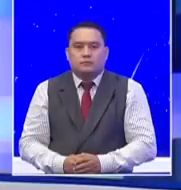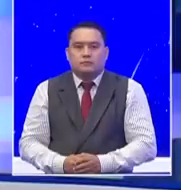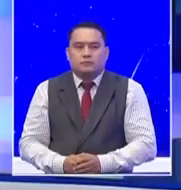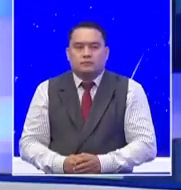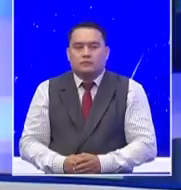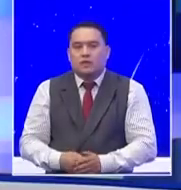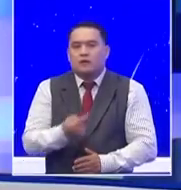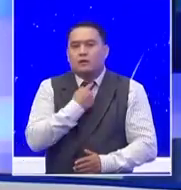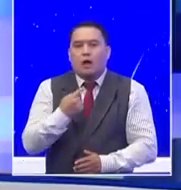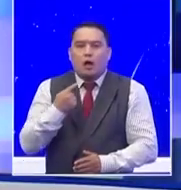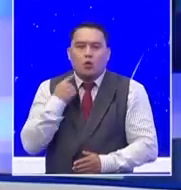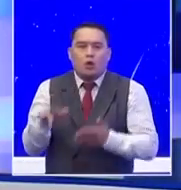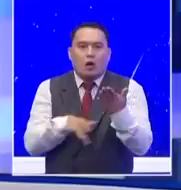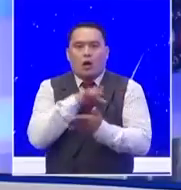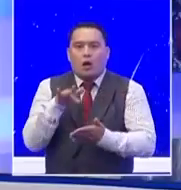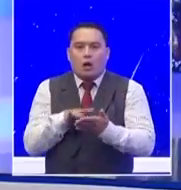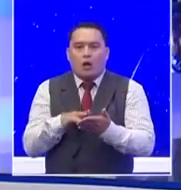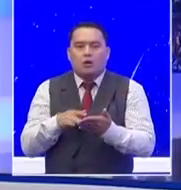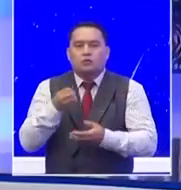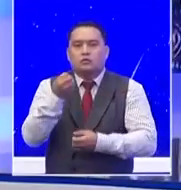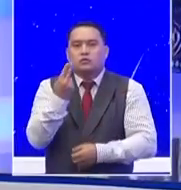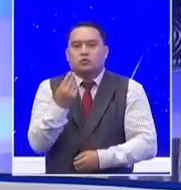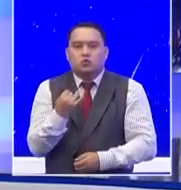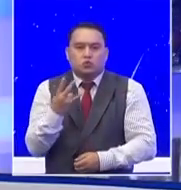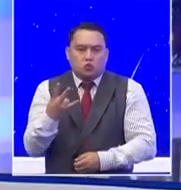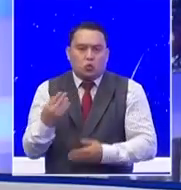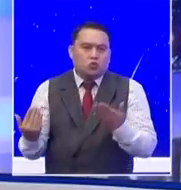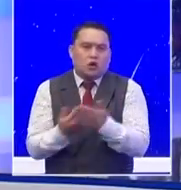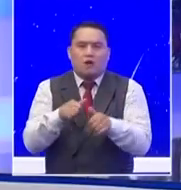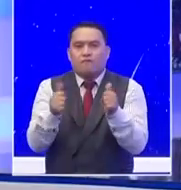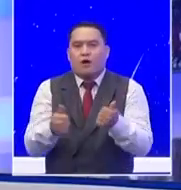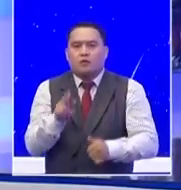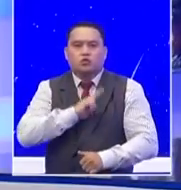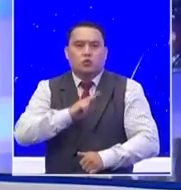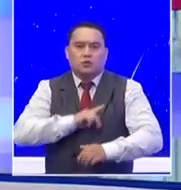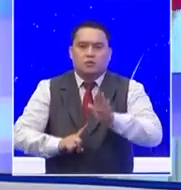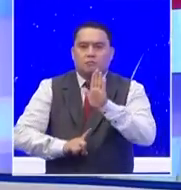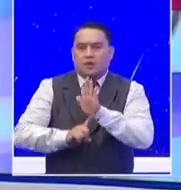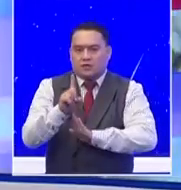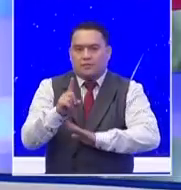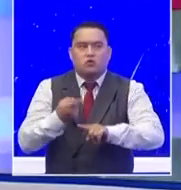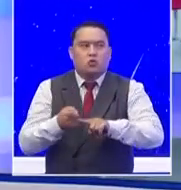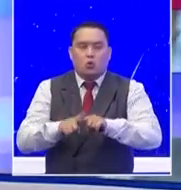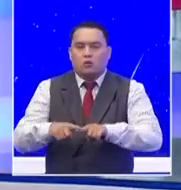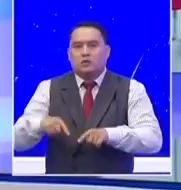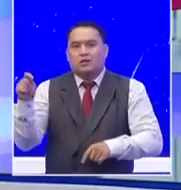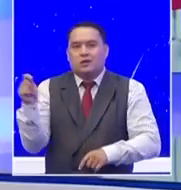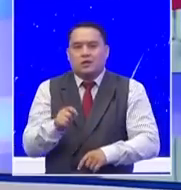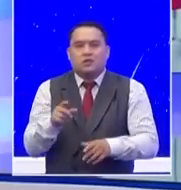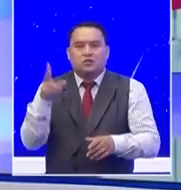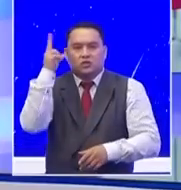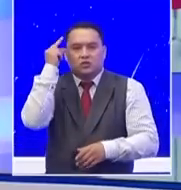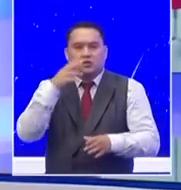Хабарымызды жалғастырамыз. Талдықорған қалалық халыққа қызмет көрсету орталығы жаңа форматта жұмыс істеп жатыр. Сол арқылы келіп кетушілердің